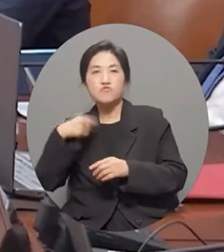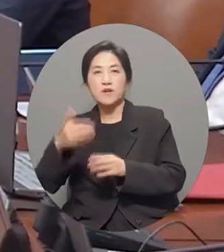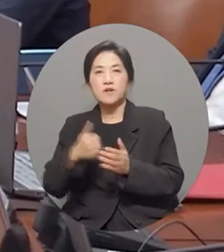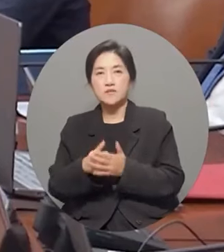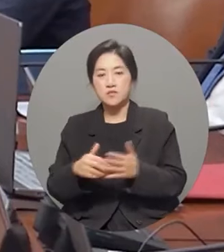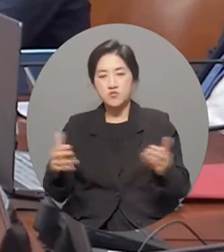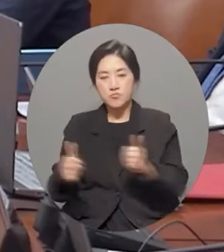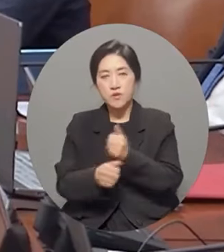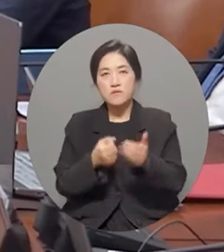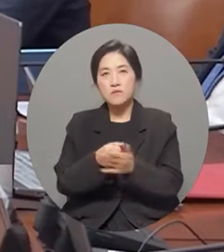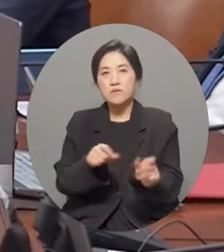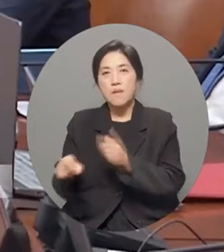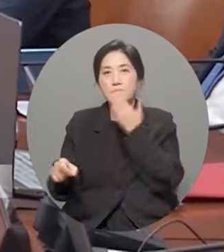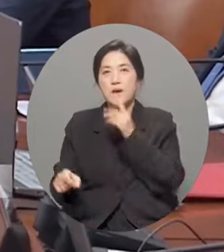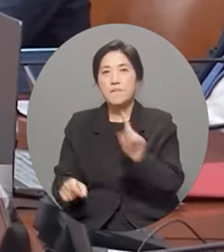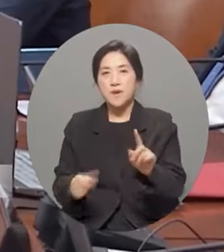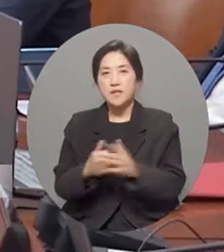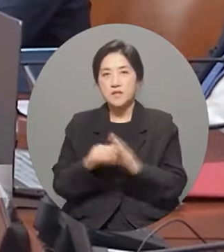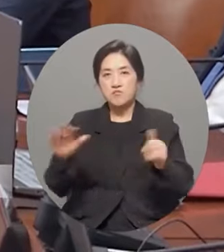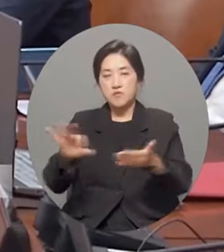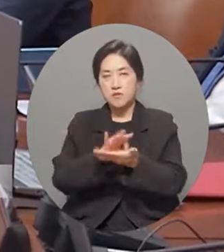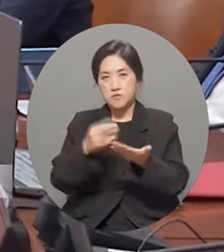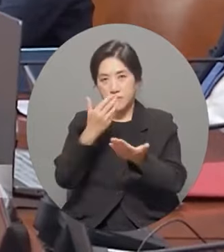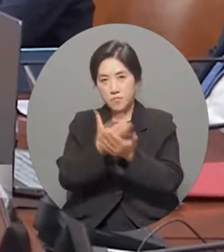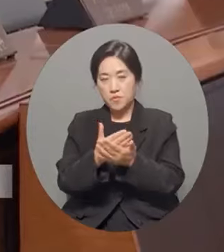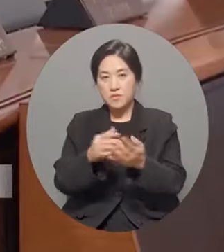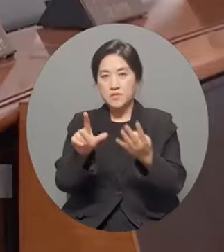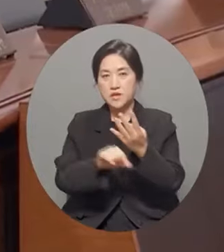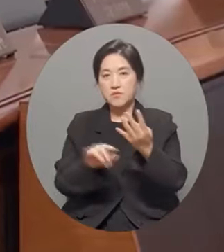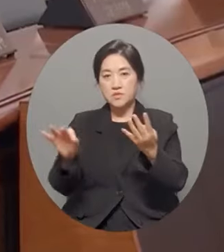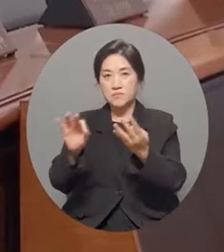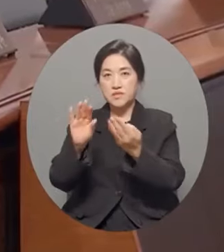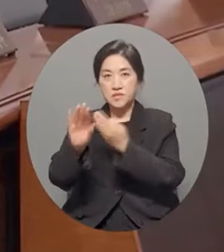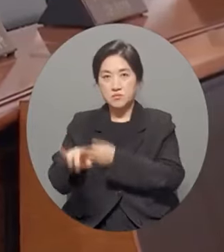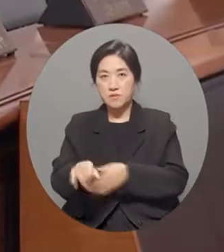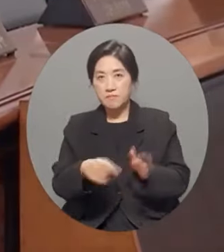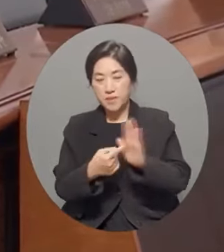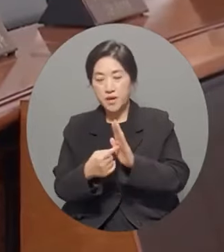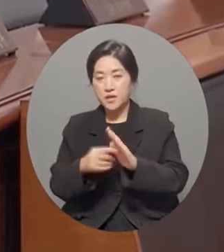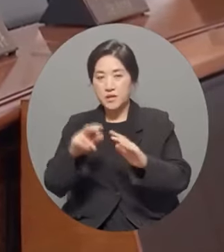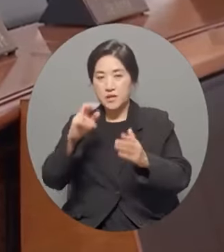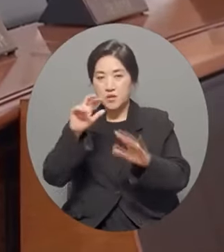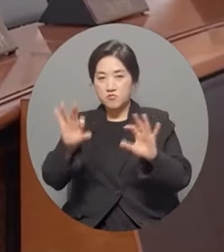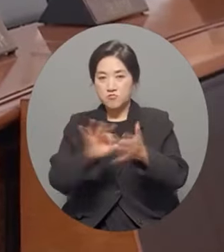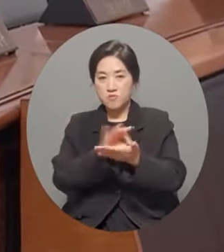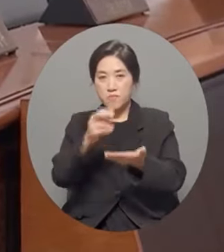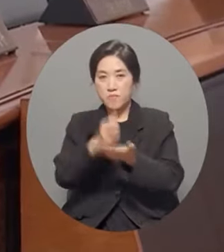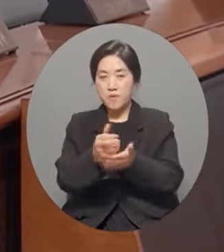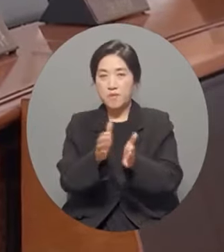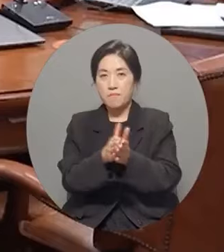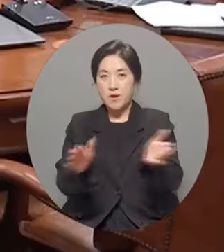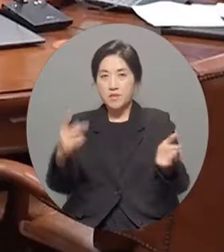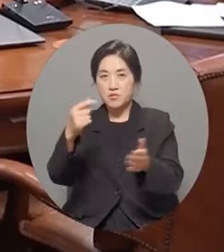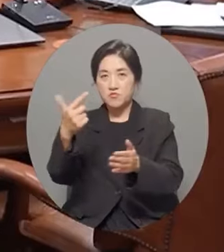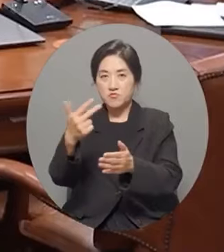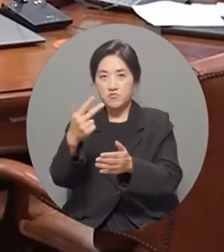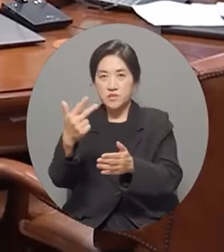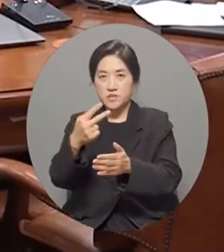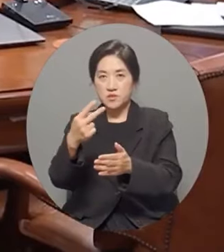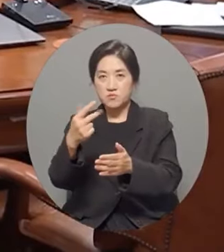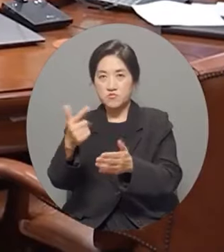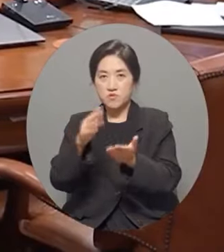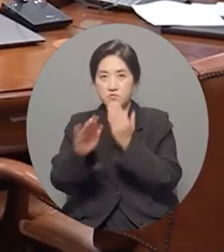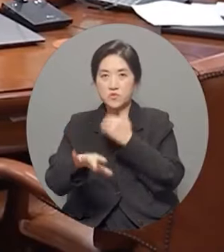밝혔습니다 국가결산 보고서가 4월 10일 넘긴 건 국가재정이 제정된 2006년 이후 처음입니다